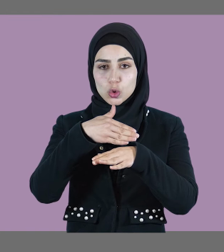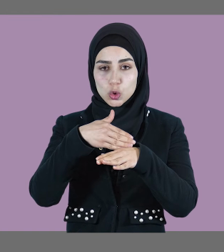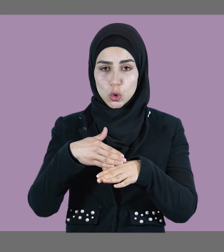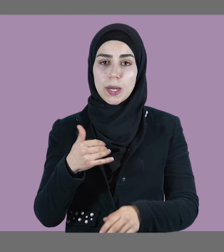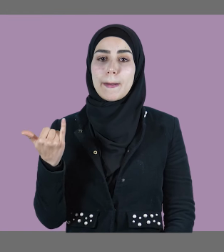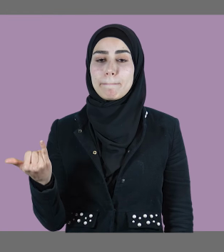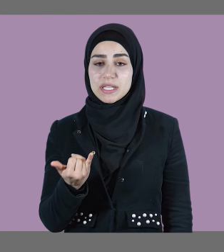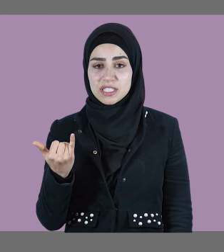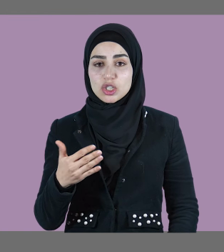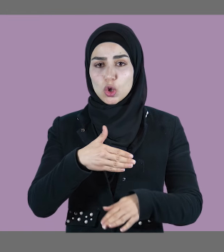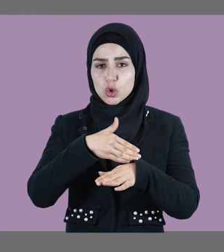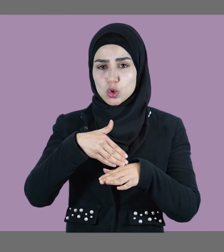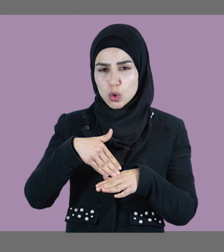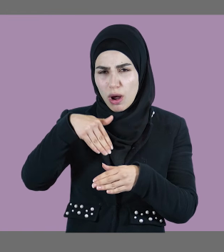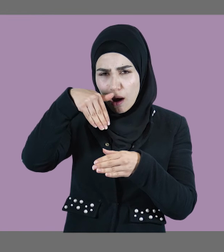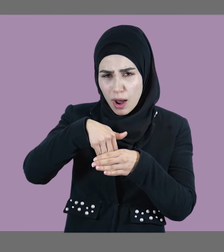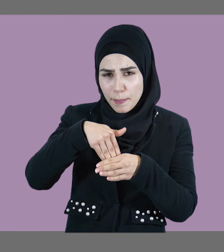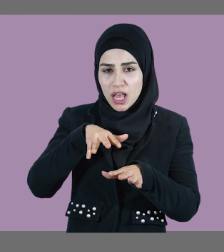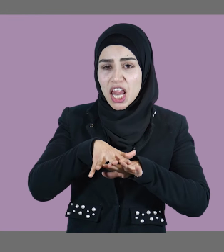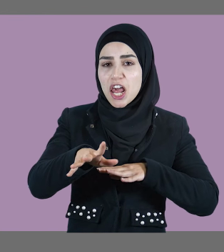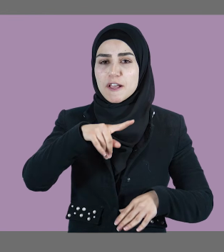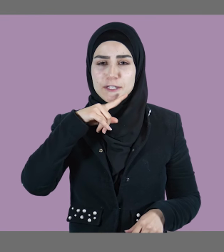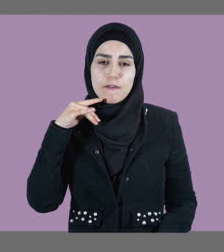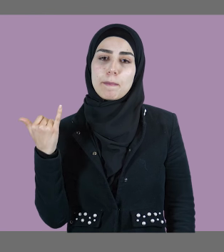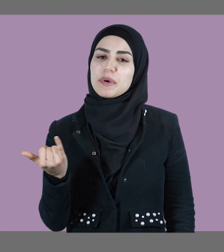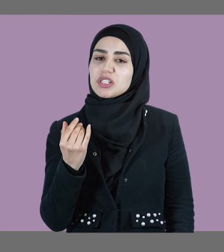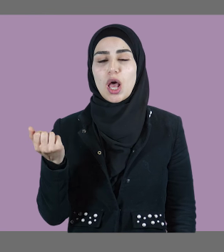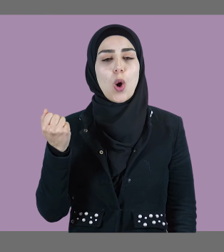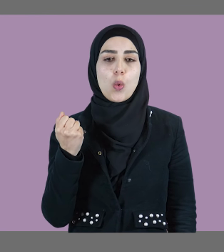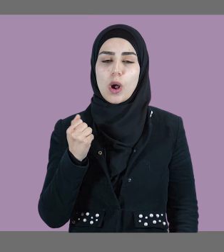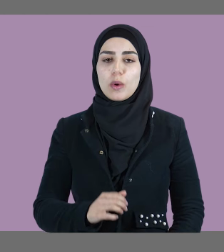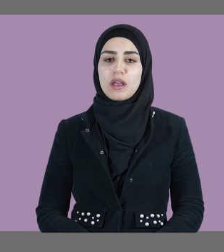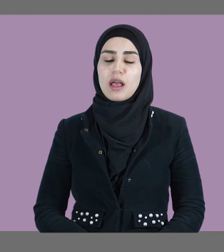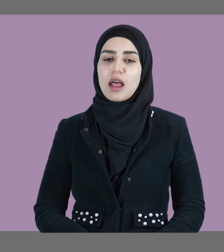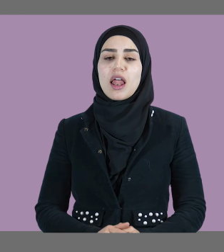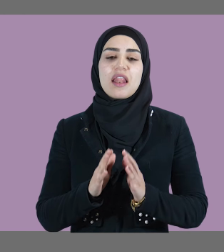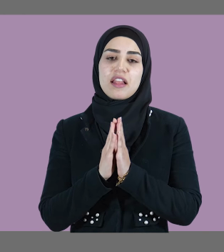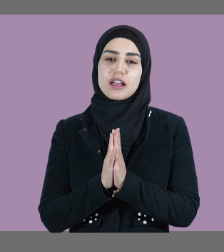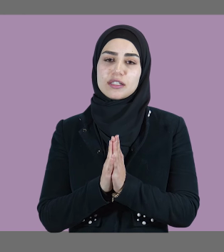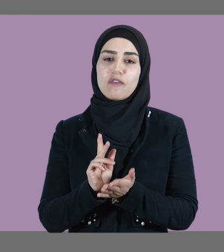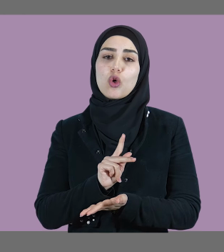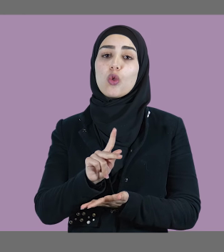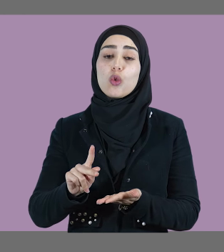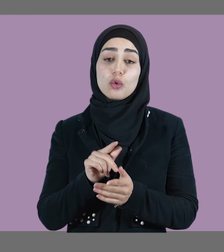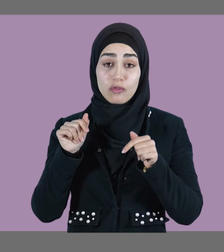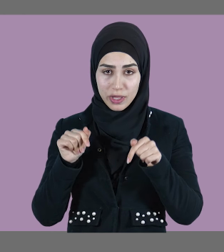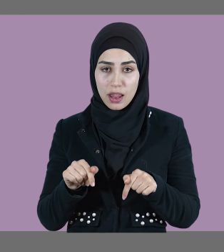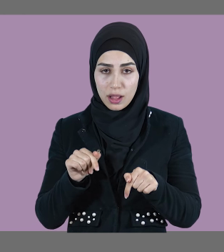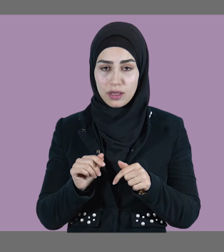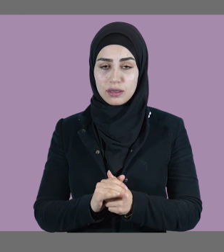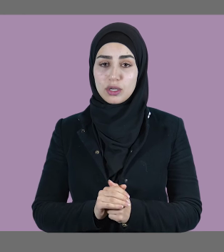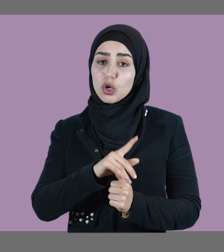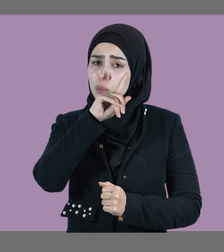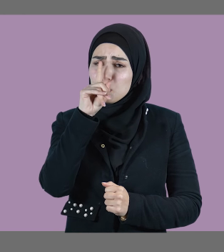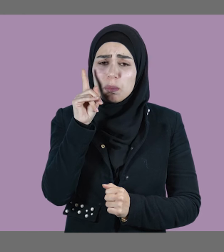جروح بسيط أو عميل، نزيف بسيط أو حال للأسف، بسبب الظروف اللي بنعيشها